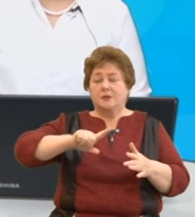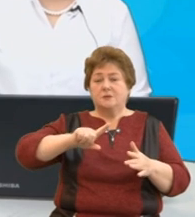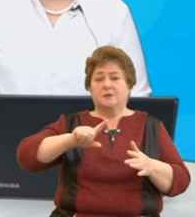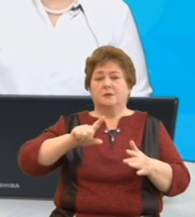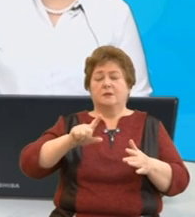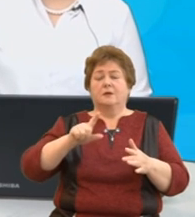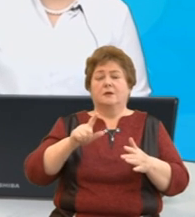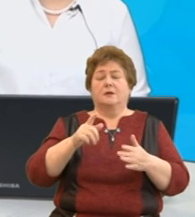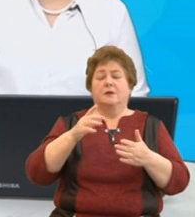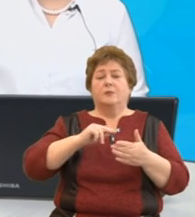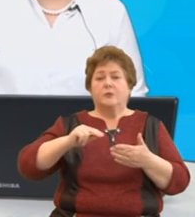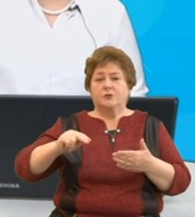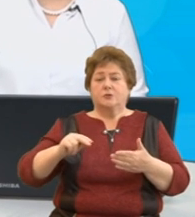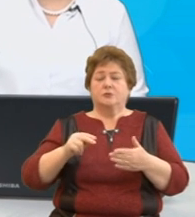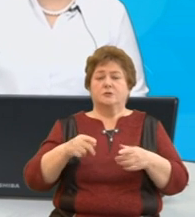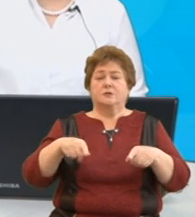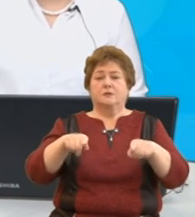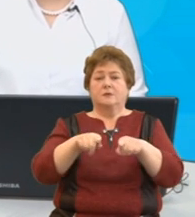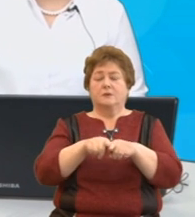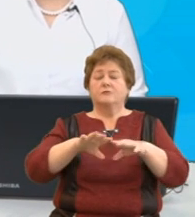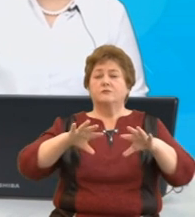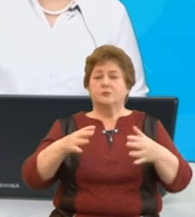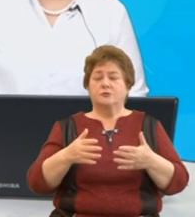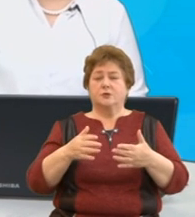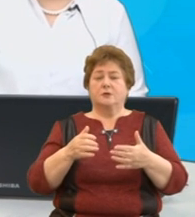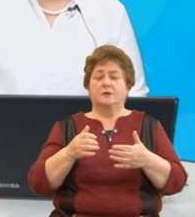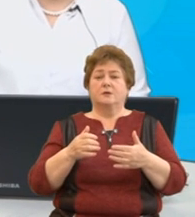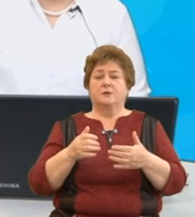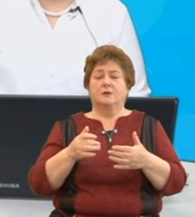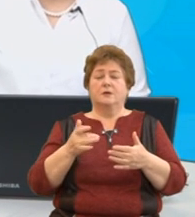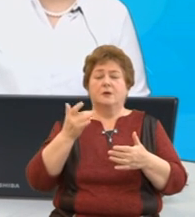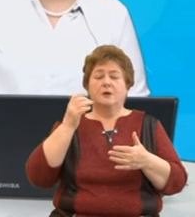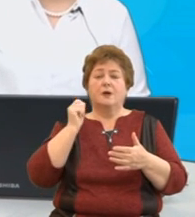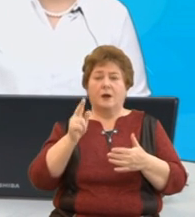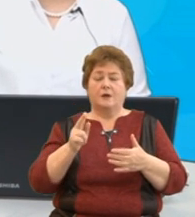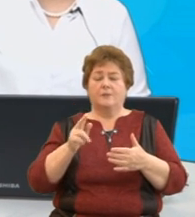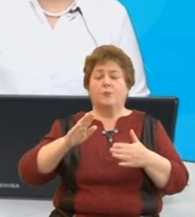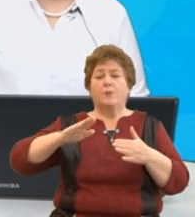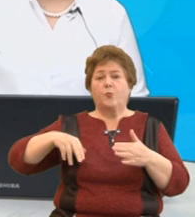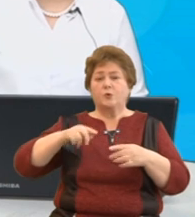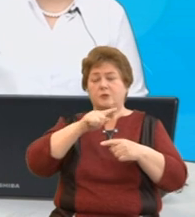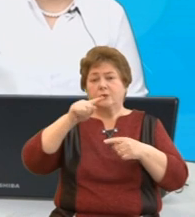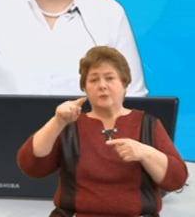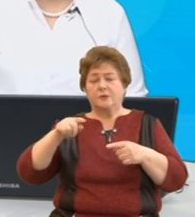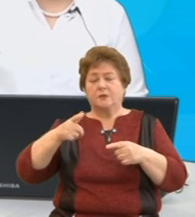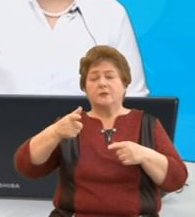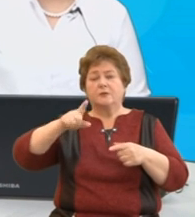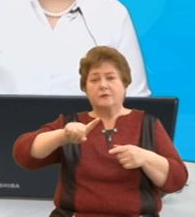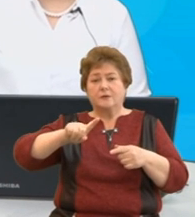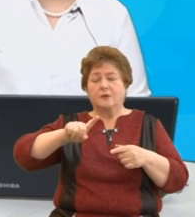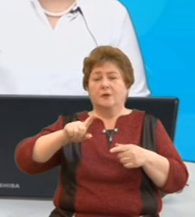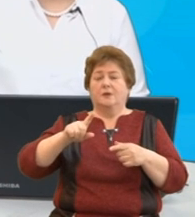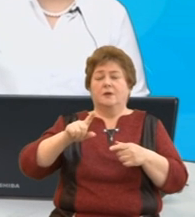знаки пишутся вот в таких случаях как после приставок ъ